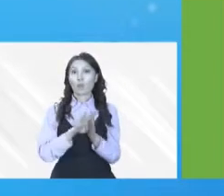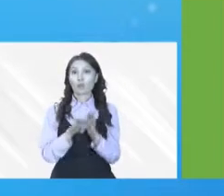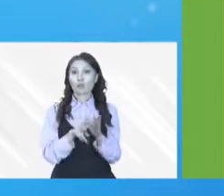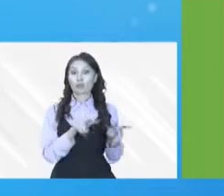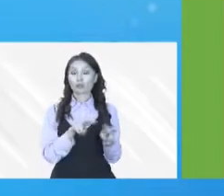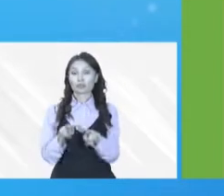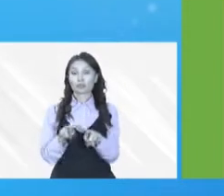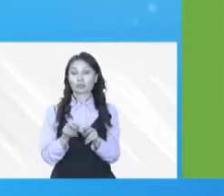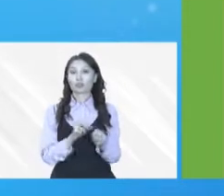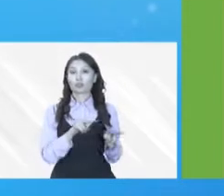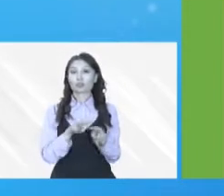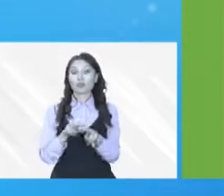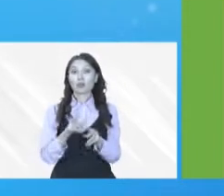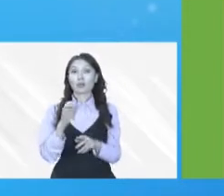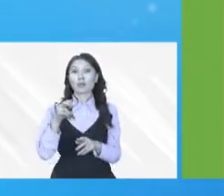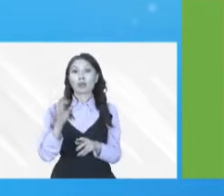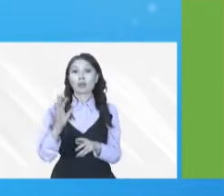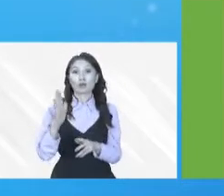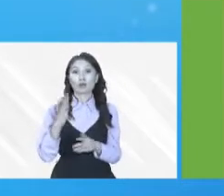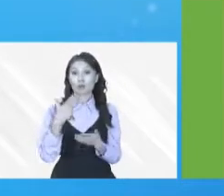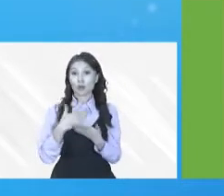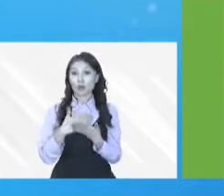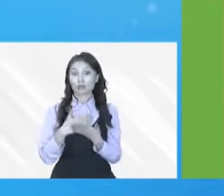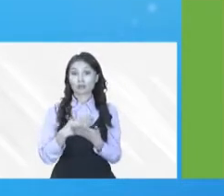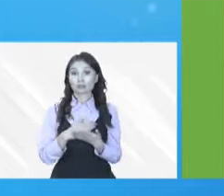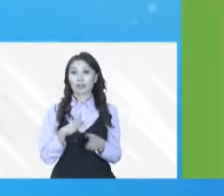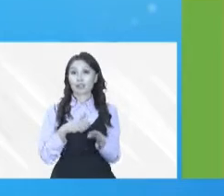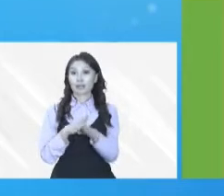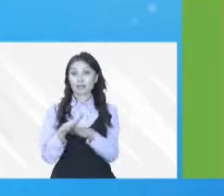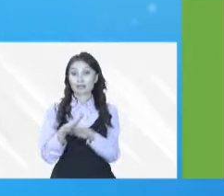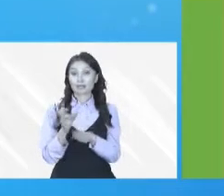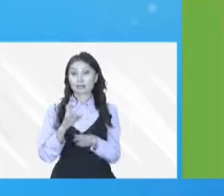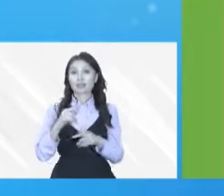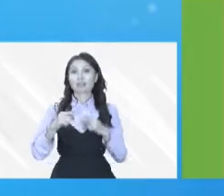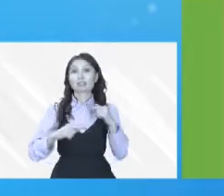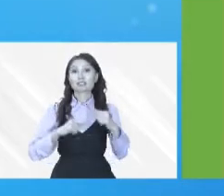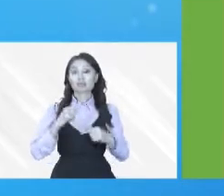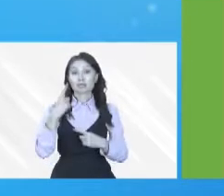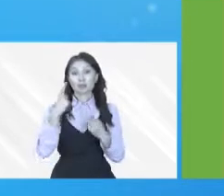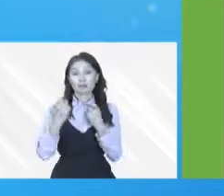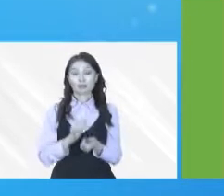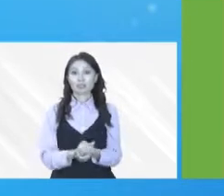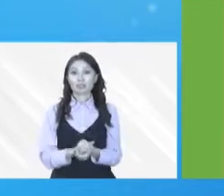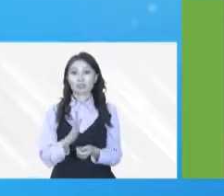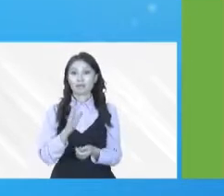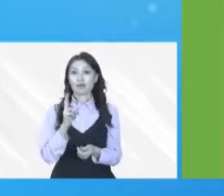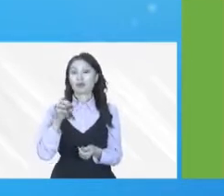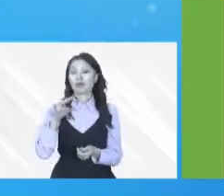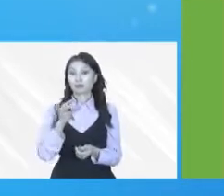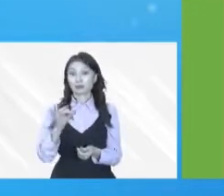контролем регуляторных белков находится реализация наследственной информации в